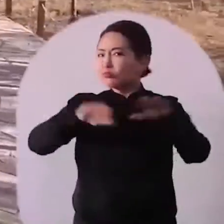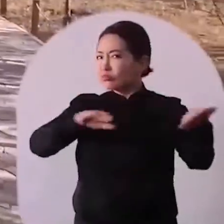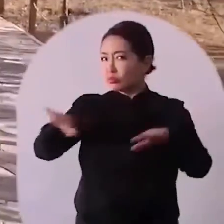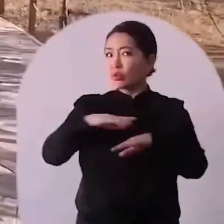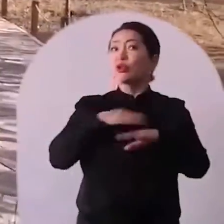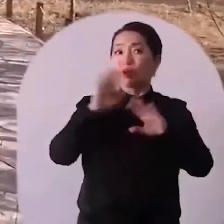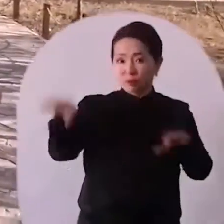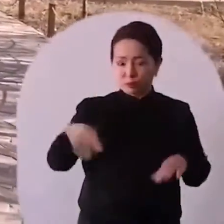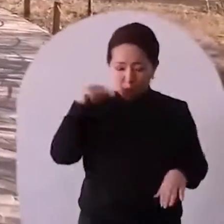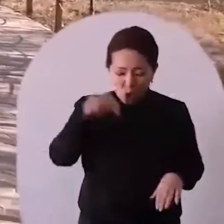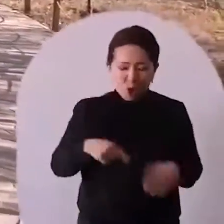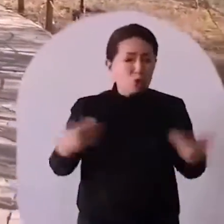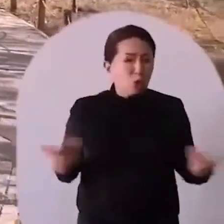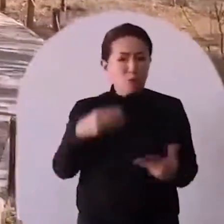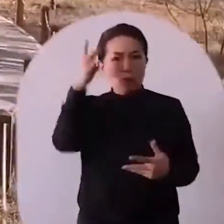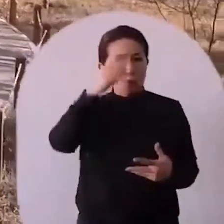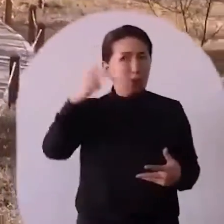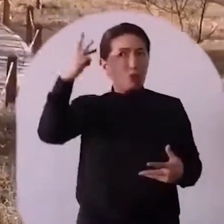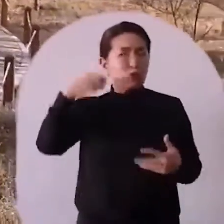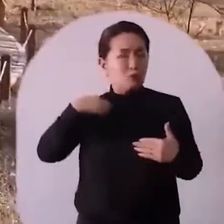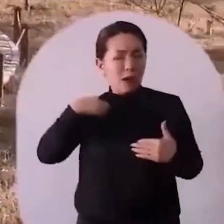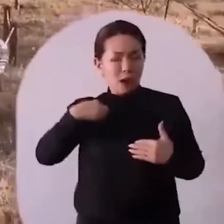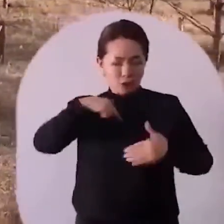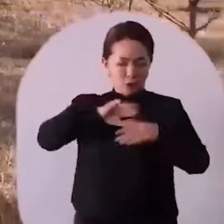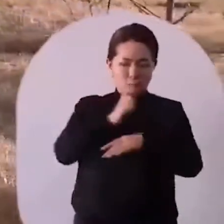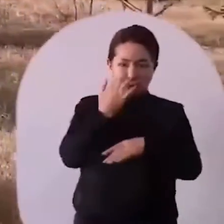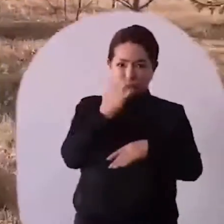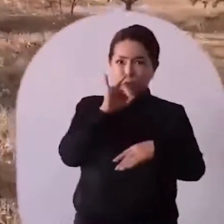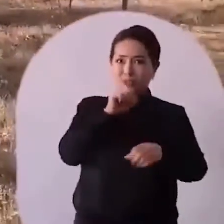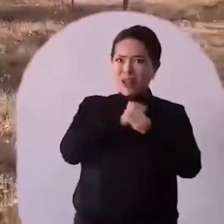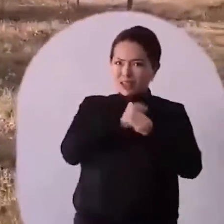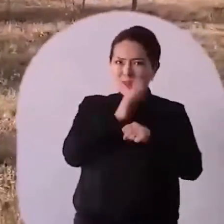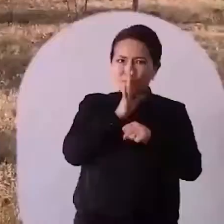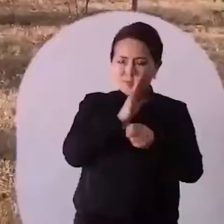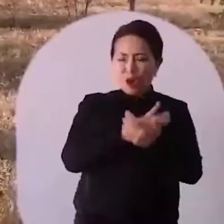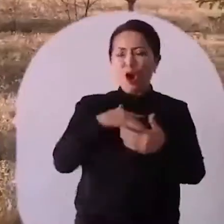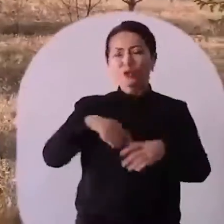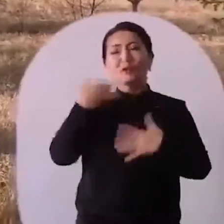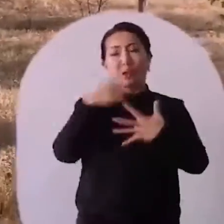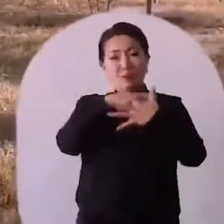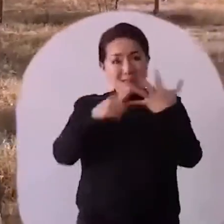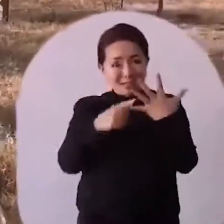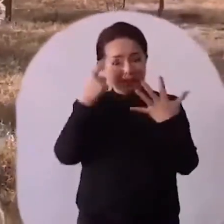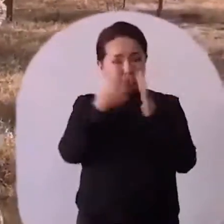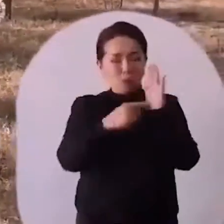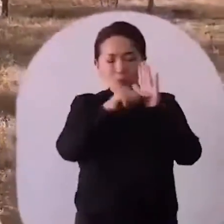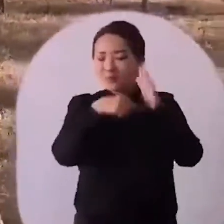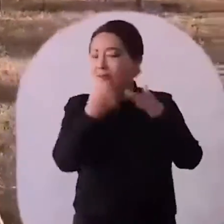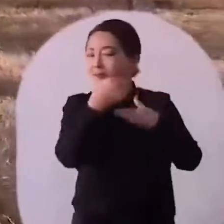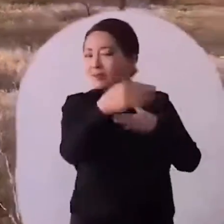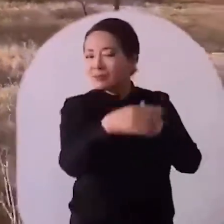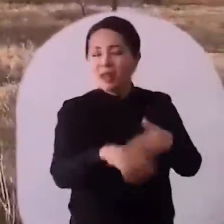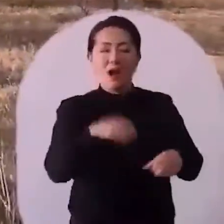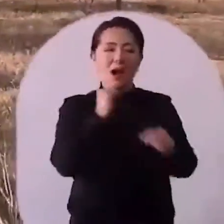Одоо харин бид мөрөөдлөө бодит ажил болгох үлдээд байна. Бид ирэх 5 сарын хугацаанд ажилгүйдл ядуурл, авилга, ил тод байдал